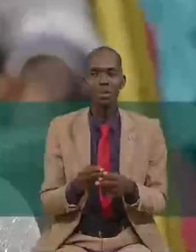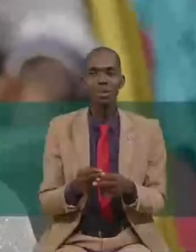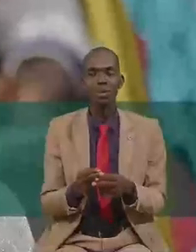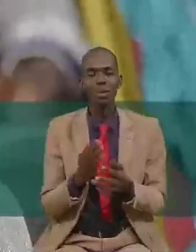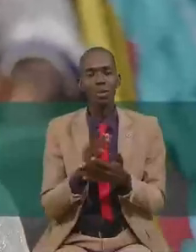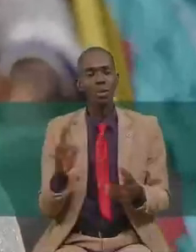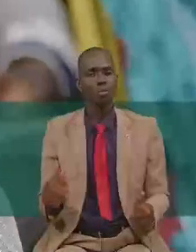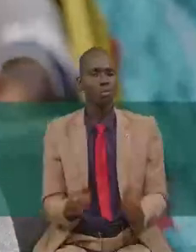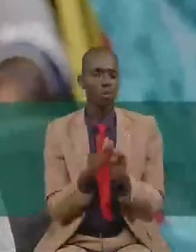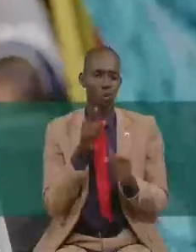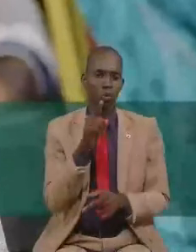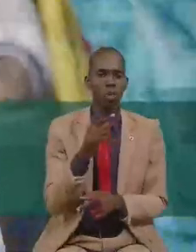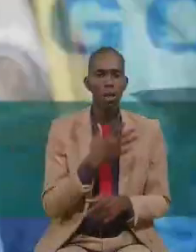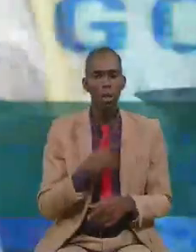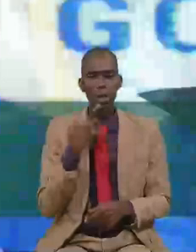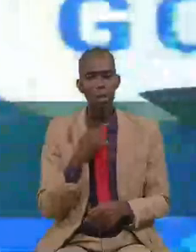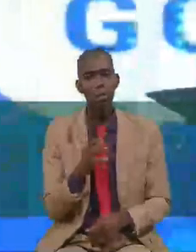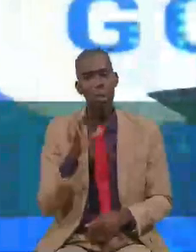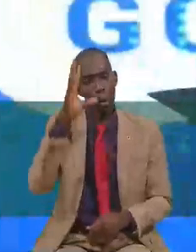vient à toi et dit, homme de Dieu,